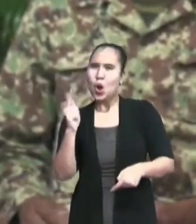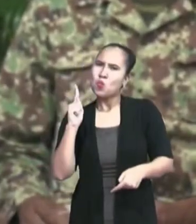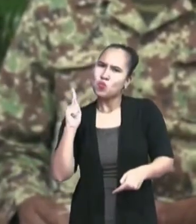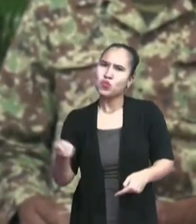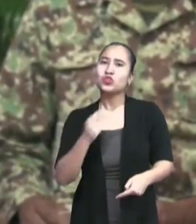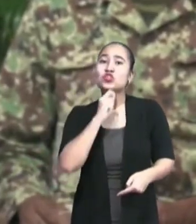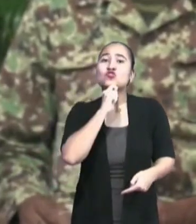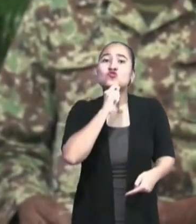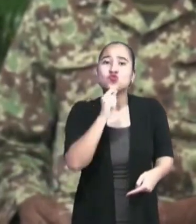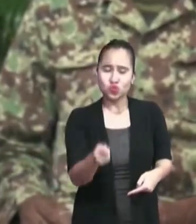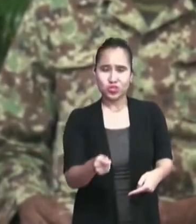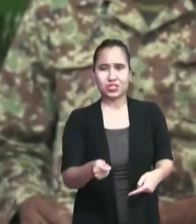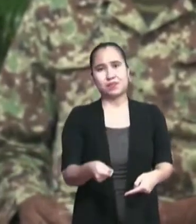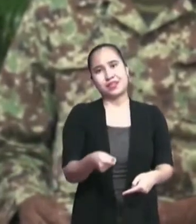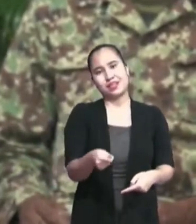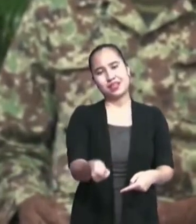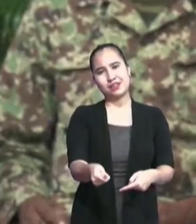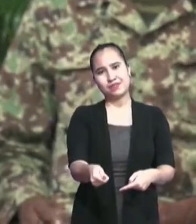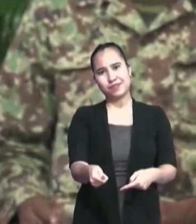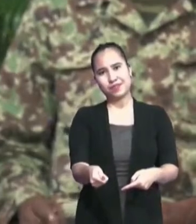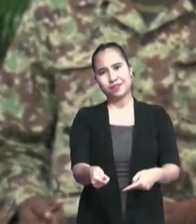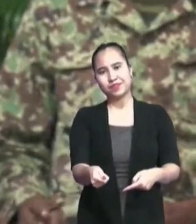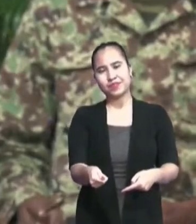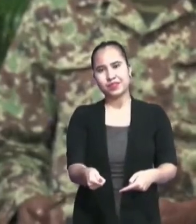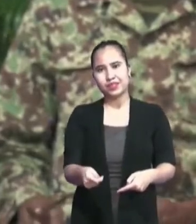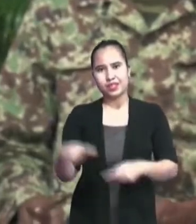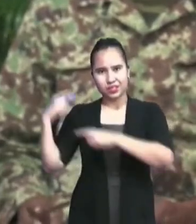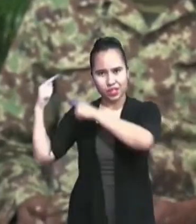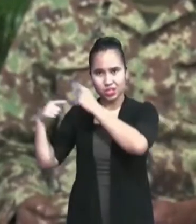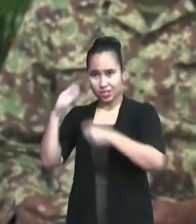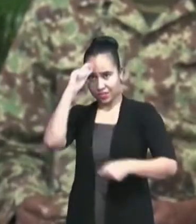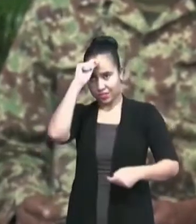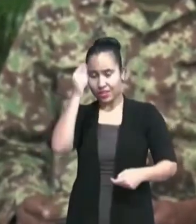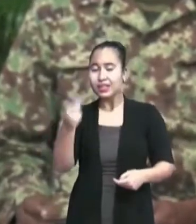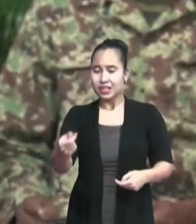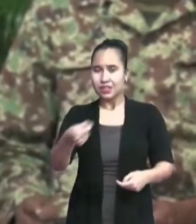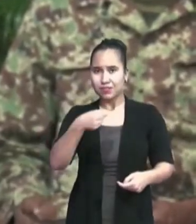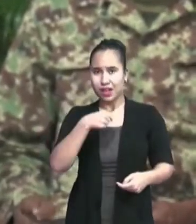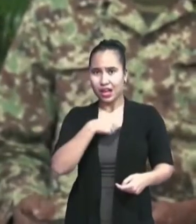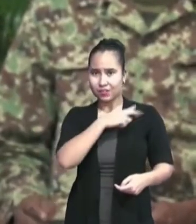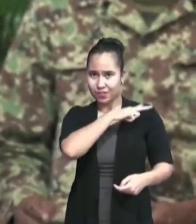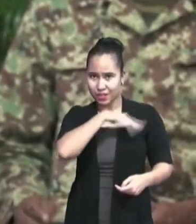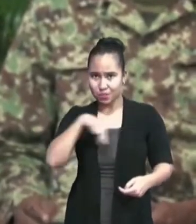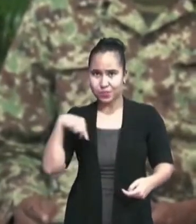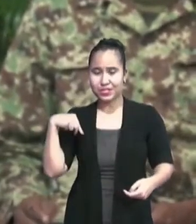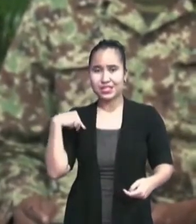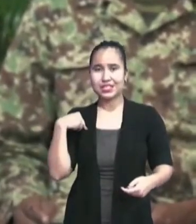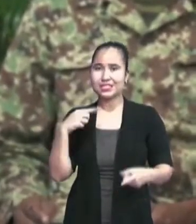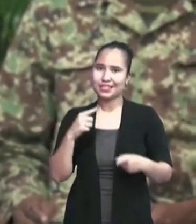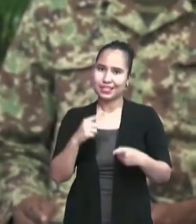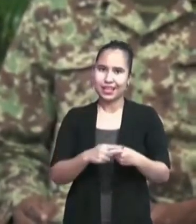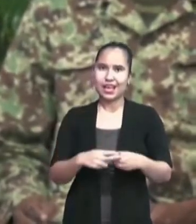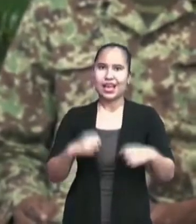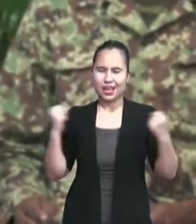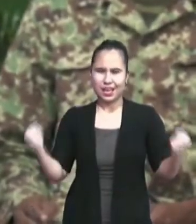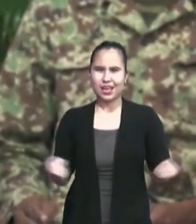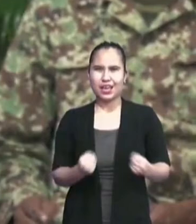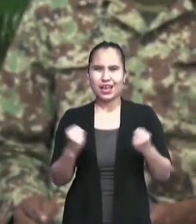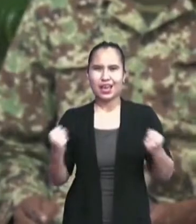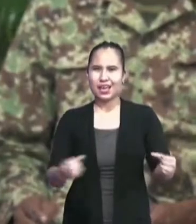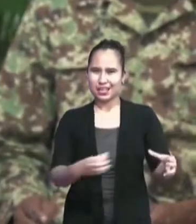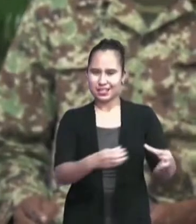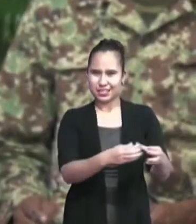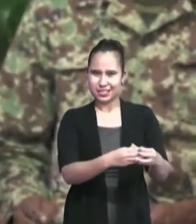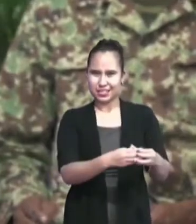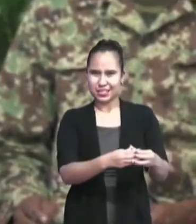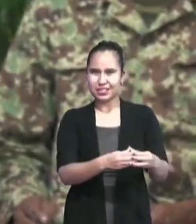Daarom hebben zij dus ook gedeelde bevoegdheden gehad. Vanuit de president via het managementteam, die man, die kies een stempel,